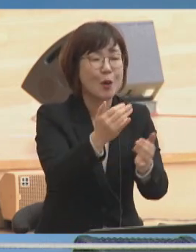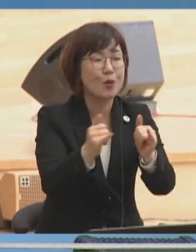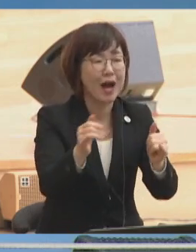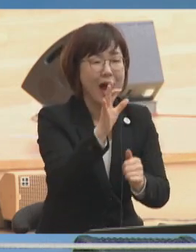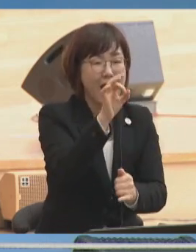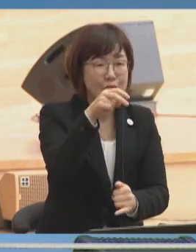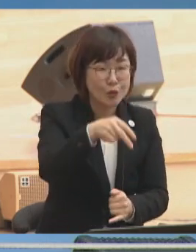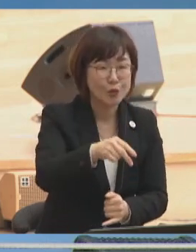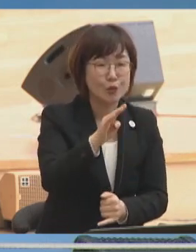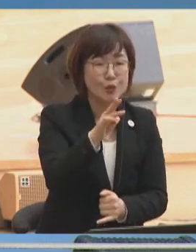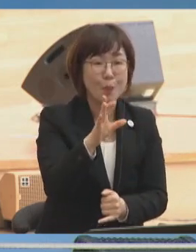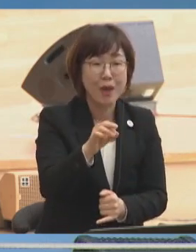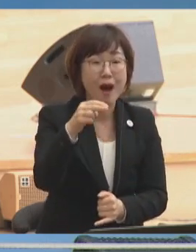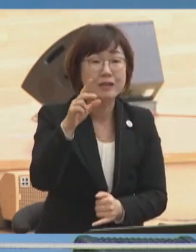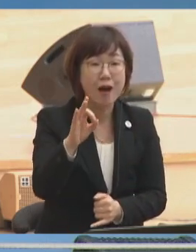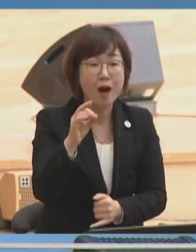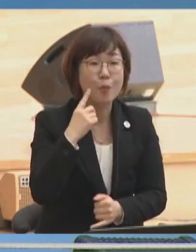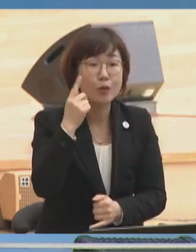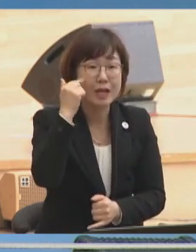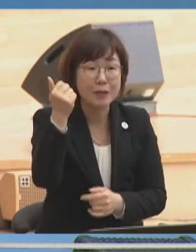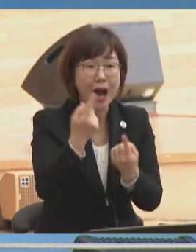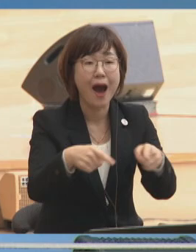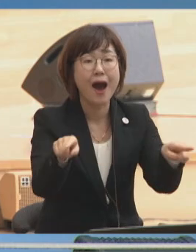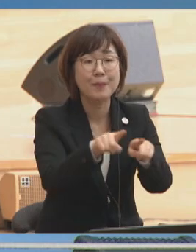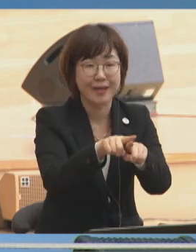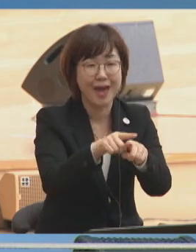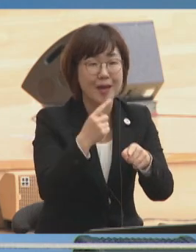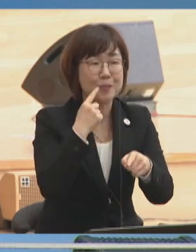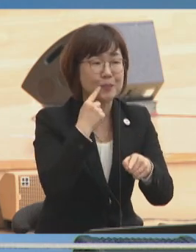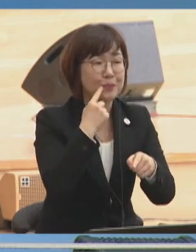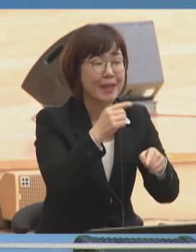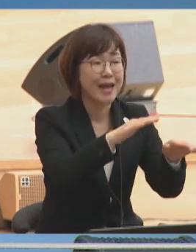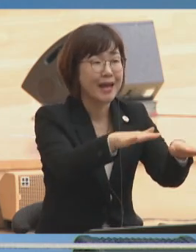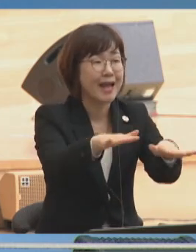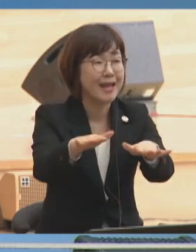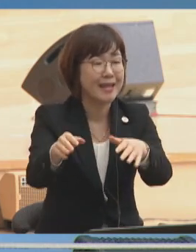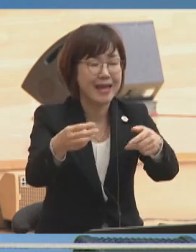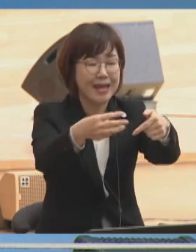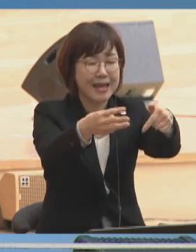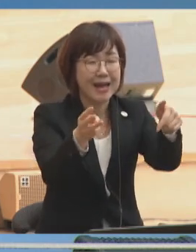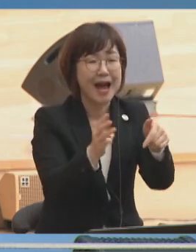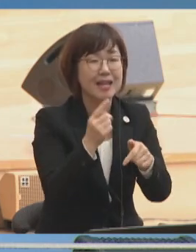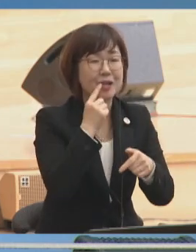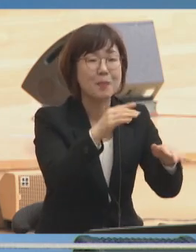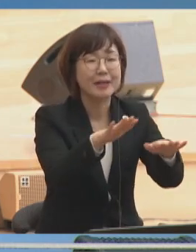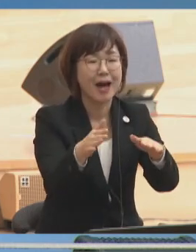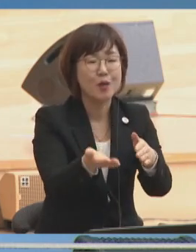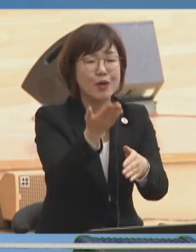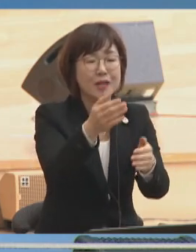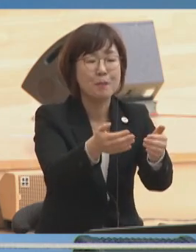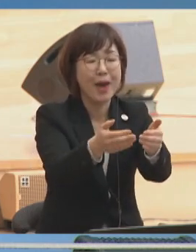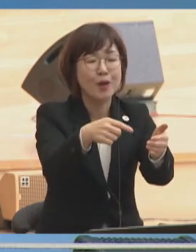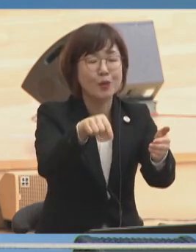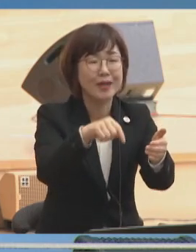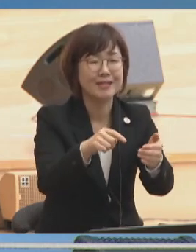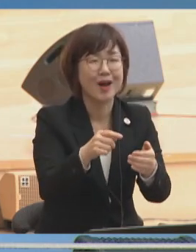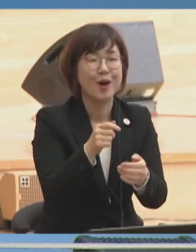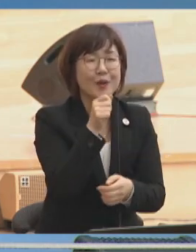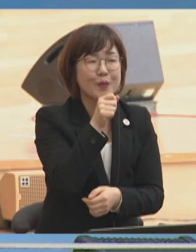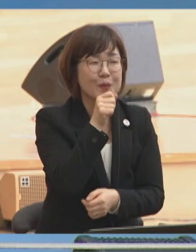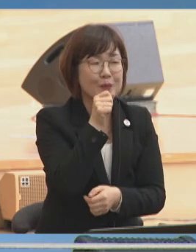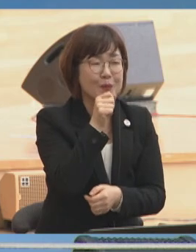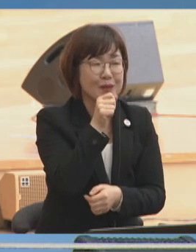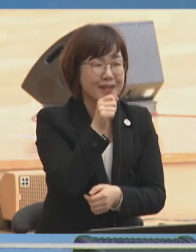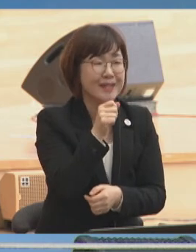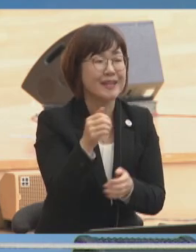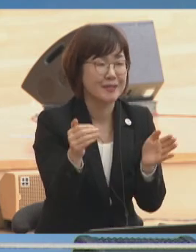갈릴리 바다에 배를 띄워놓고 제가 인터뷰를 한 그 행복 토크 한번 보시면 좋고요. 또 오는 수요일에는